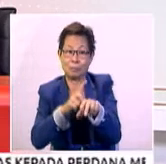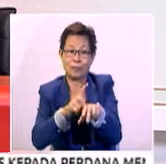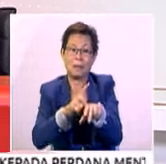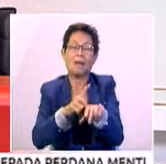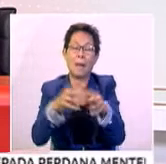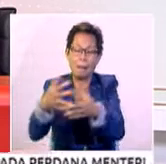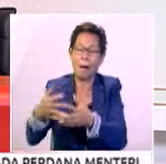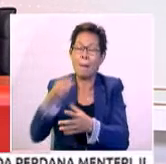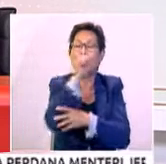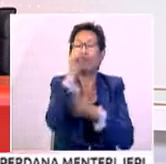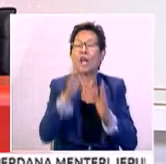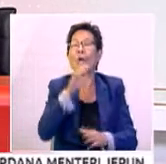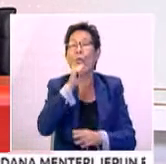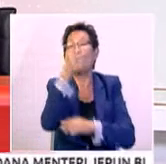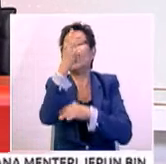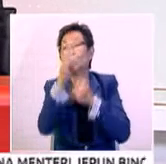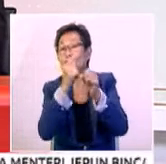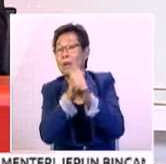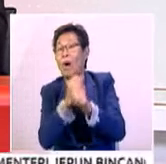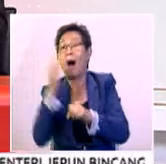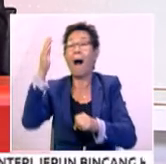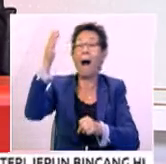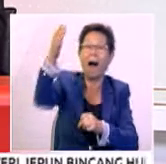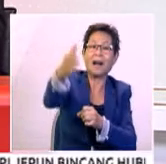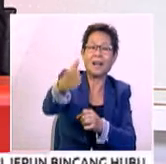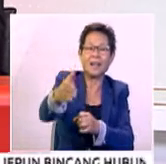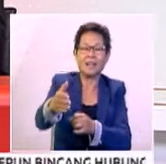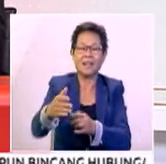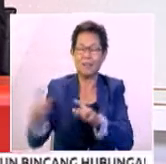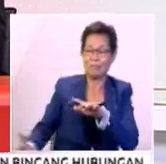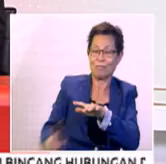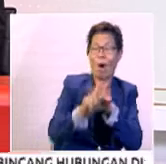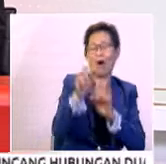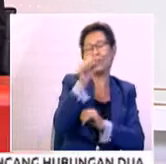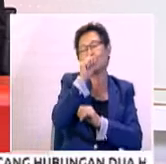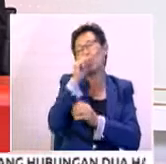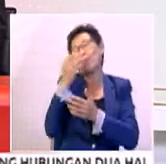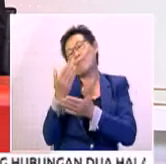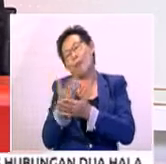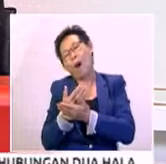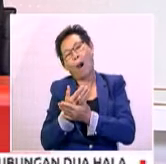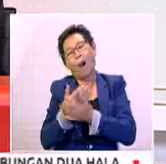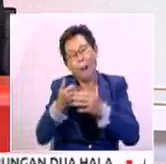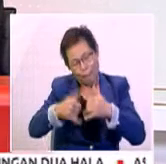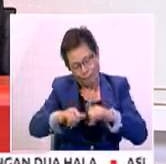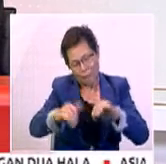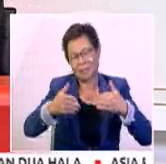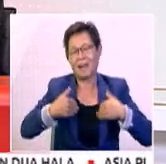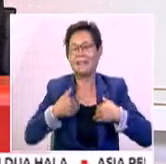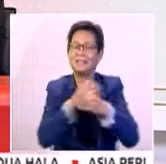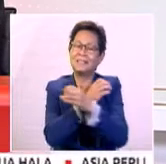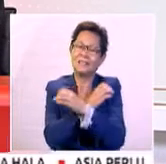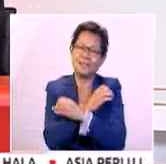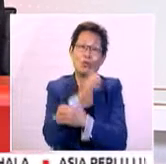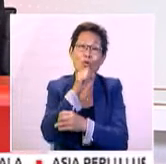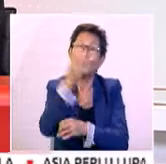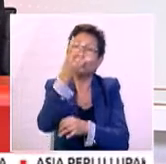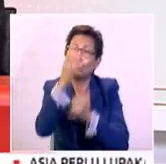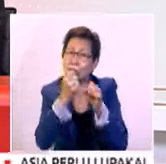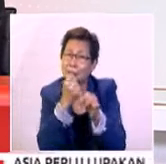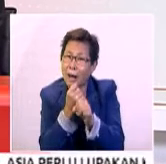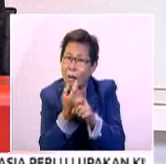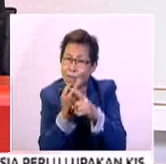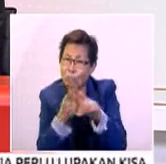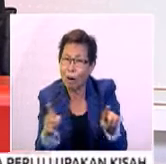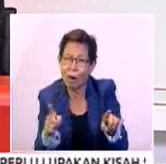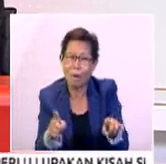Syarikat. Penyanyi berusia 17 tahun itu bakal muncul dengan single baharu berjudul Masih Ada Cinta. 17 tahun, biasa 10 tahun maksudnya